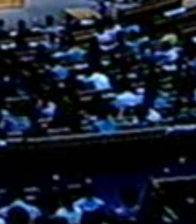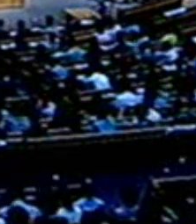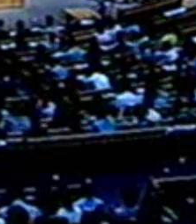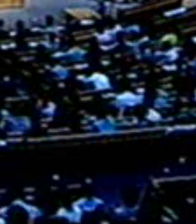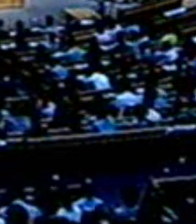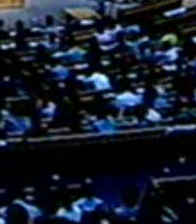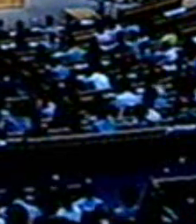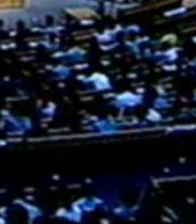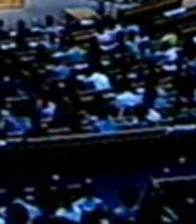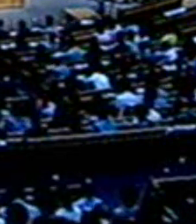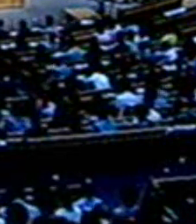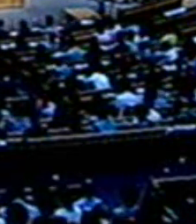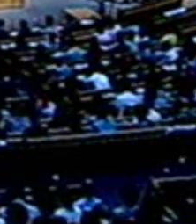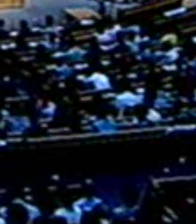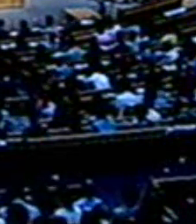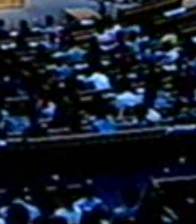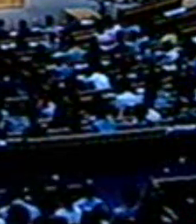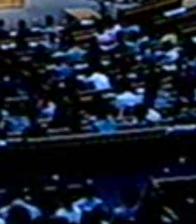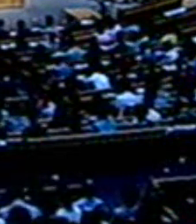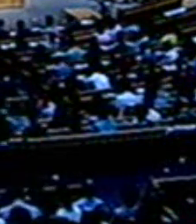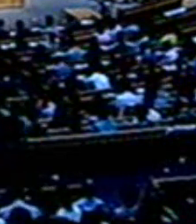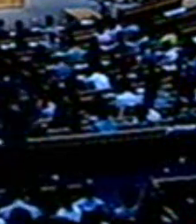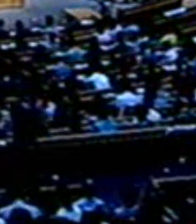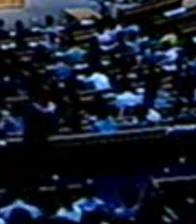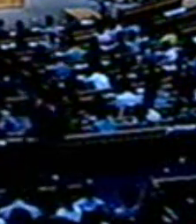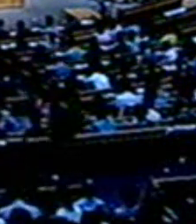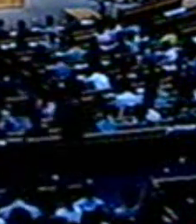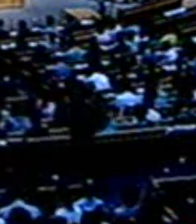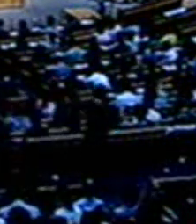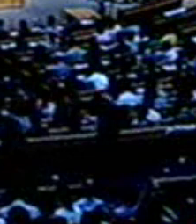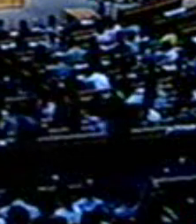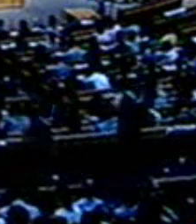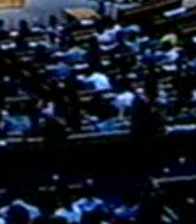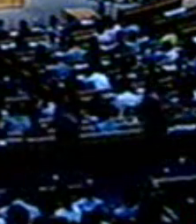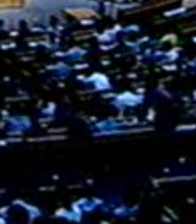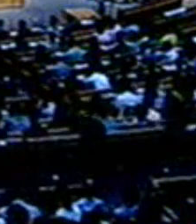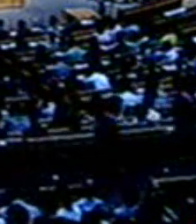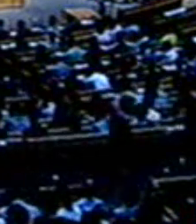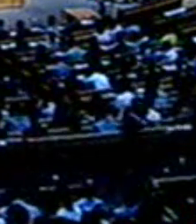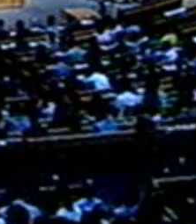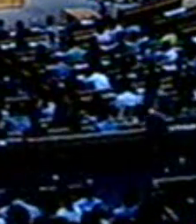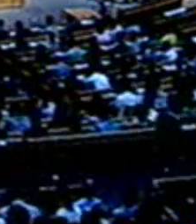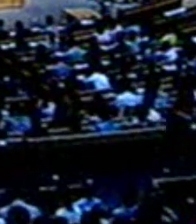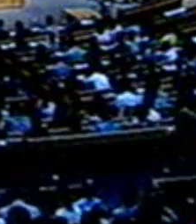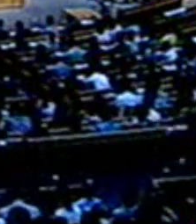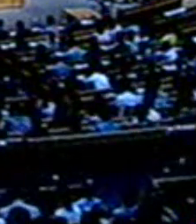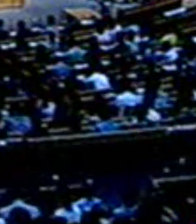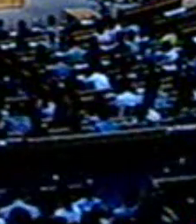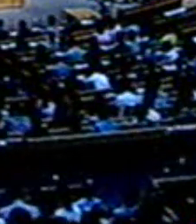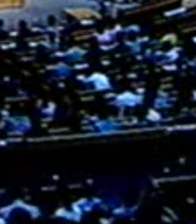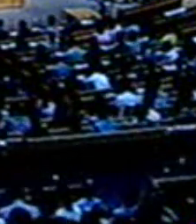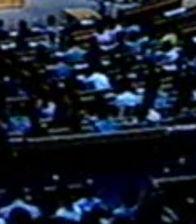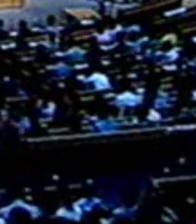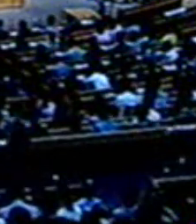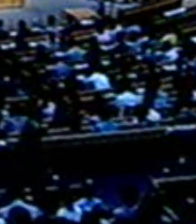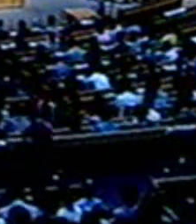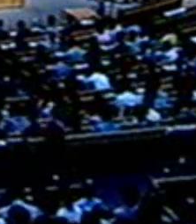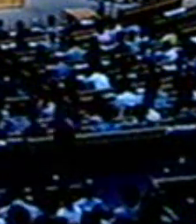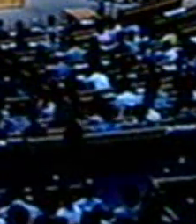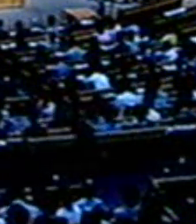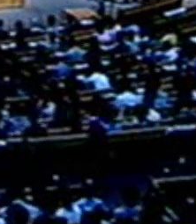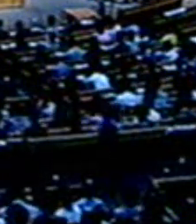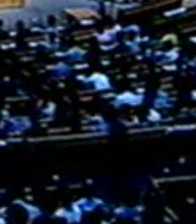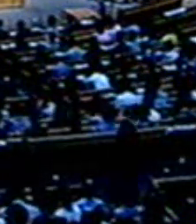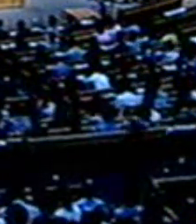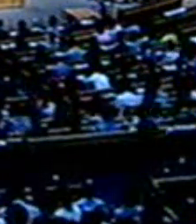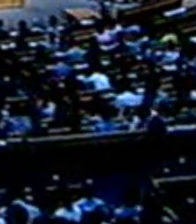그가 은혜를 더욱 함께 하시는 주님이 술 아버지 않아 4 만져 주시고 만나 주시고 멀리 머리에 손 원자 주시오